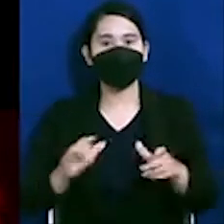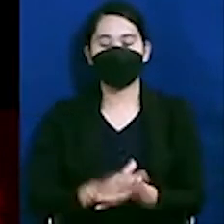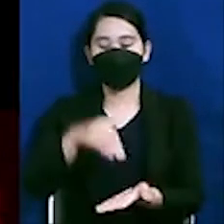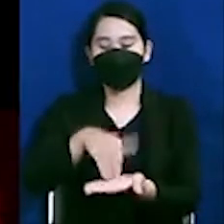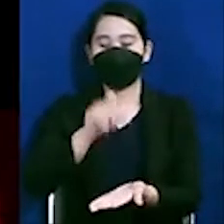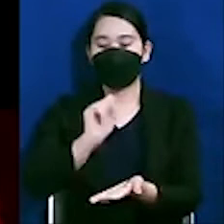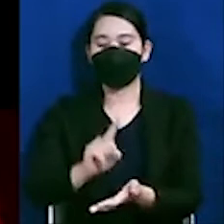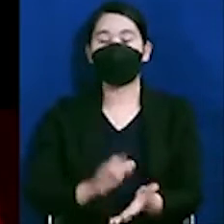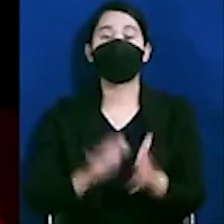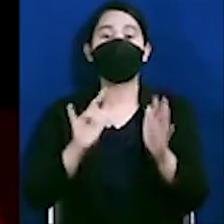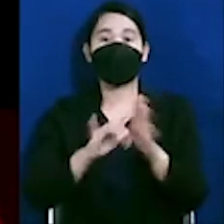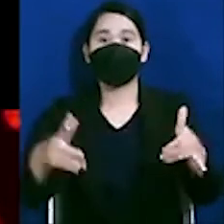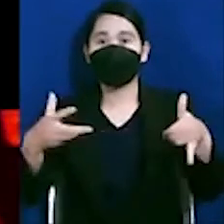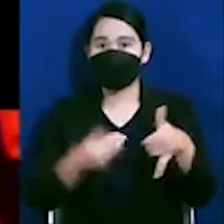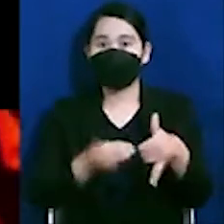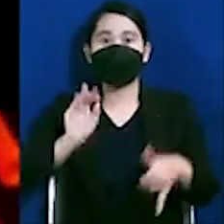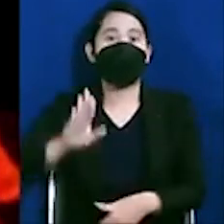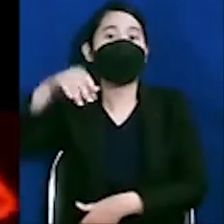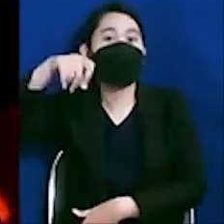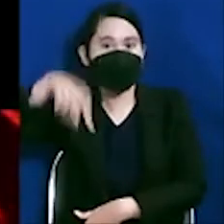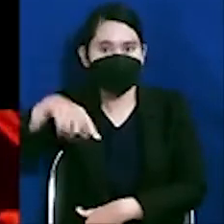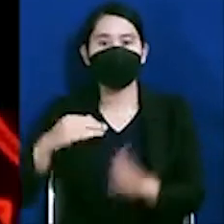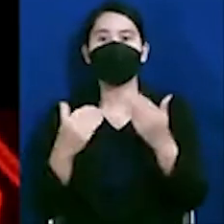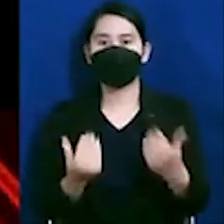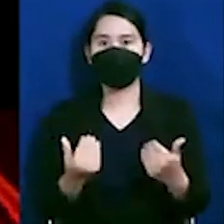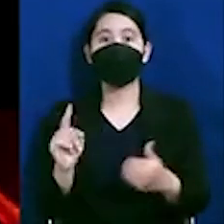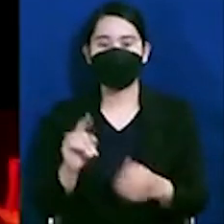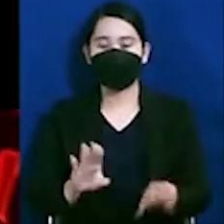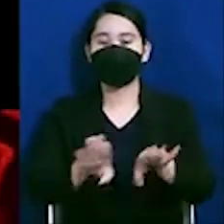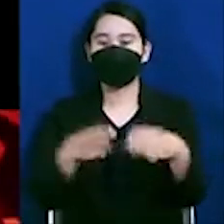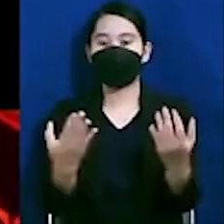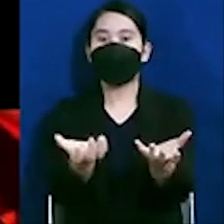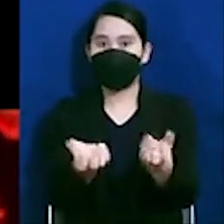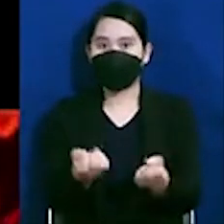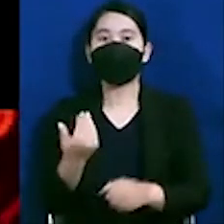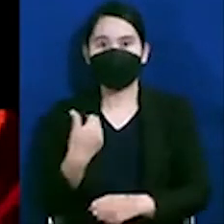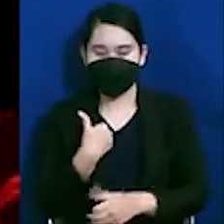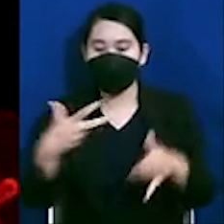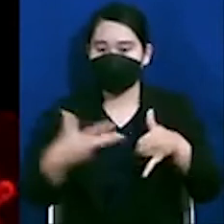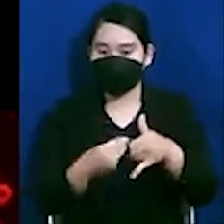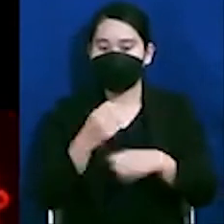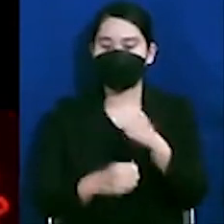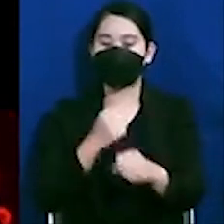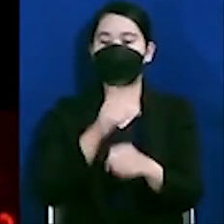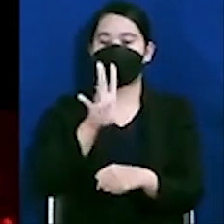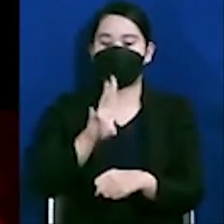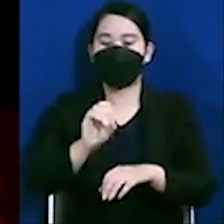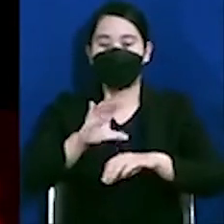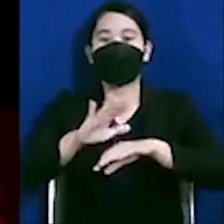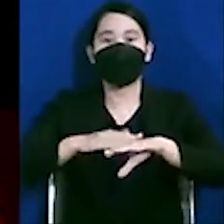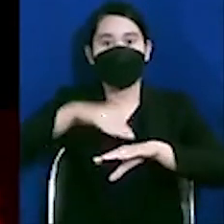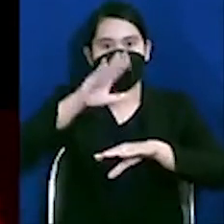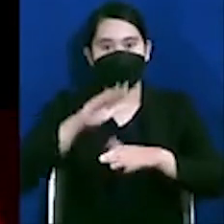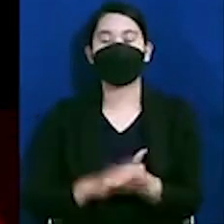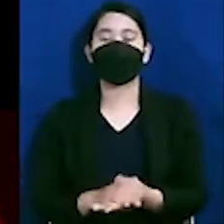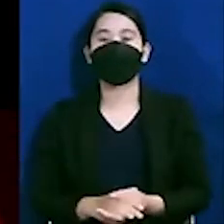วัคซีนกลางบางซื่อนั้นเราเปิดวอล์คอินนะครับรับผู้สูงอายุ 75ปีขึ้นไปนะครับสำหรับผู้สูง